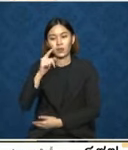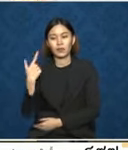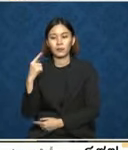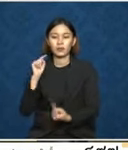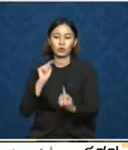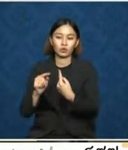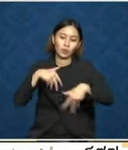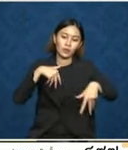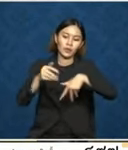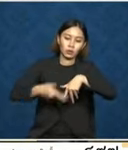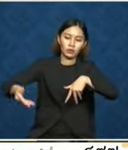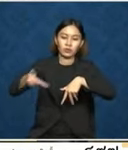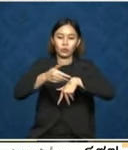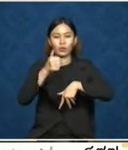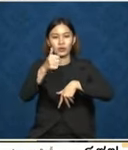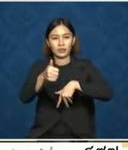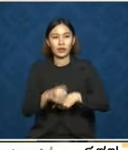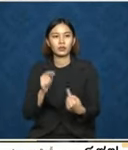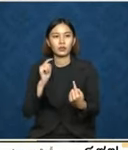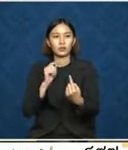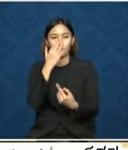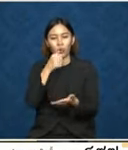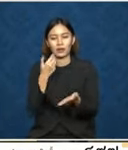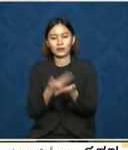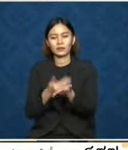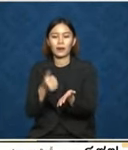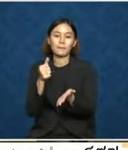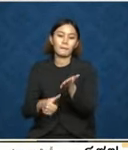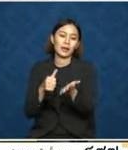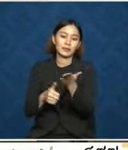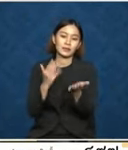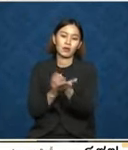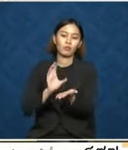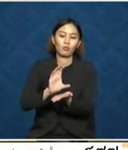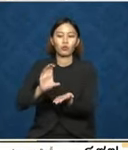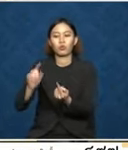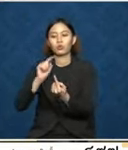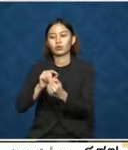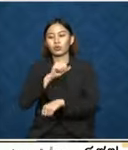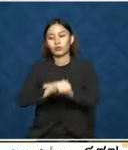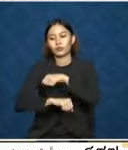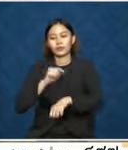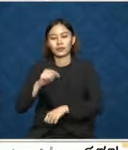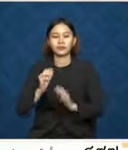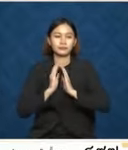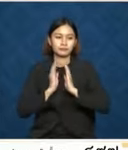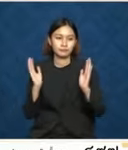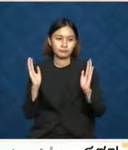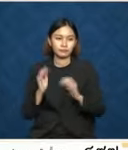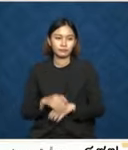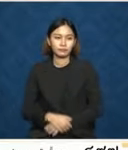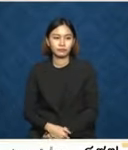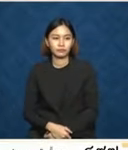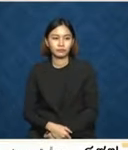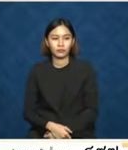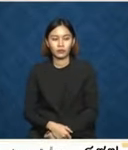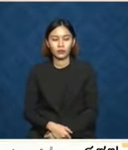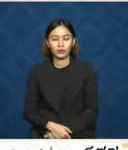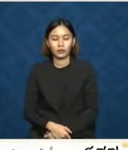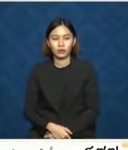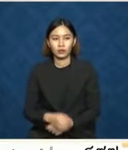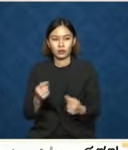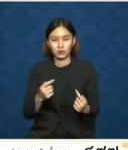สูงสุดเกิดขึ้นกับพี่น้องประชาชนให้ได้ใช้จ่ายจากภาษีงบประมาณที่ได้ลงทุนไปกับโครงสร้างนี้ขอบคุณค่ะขอ